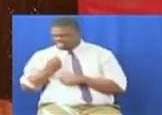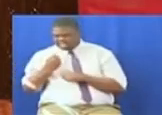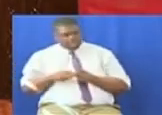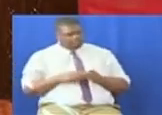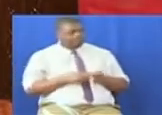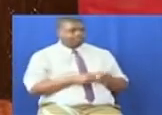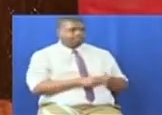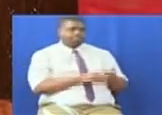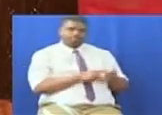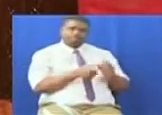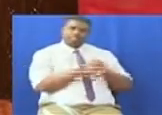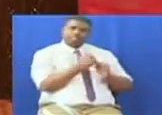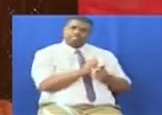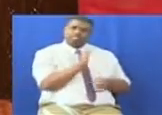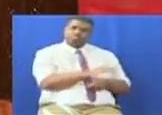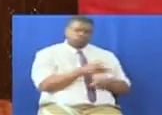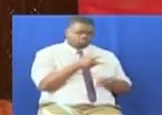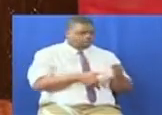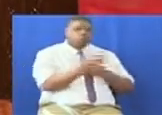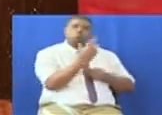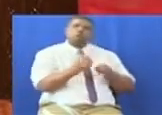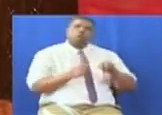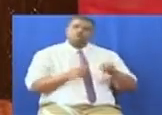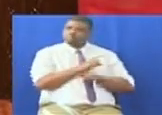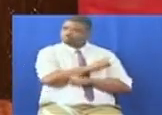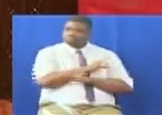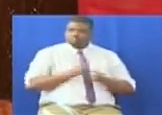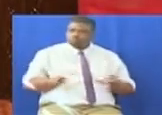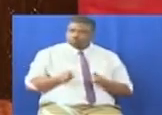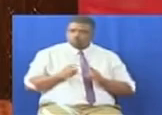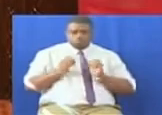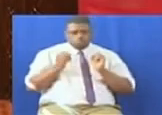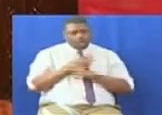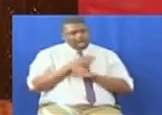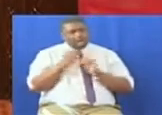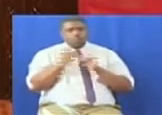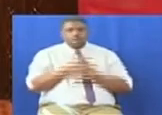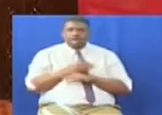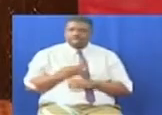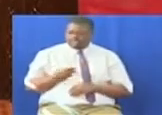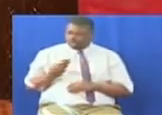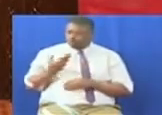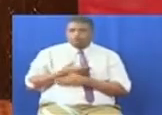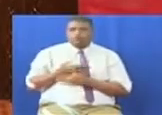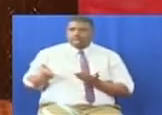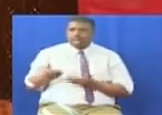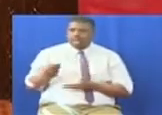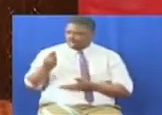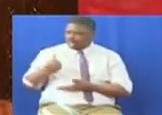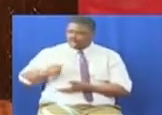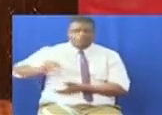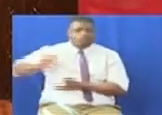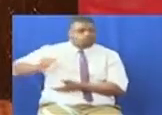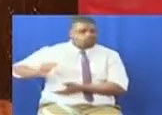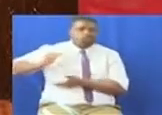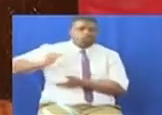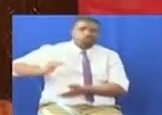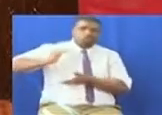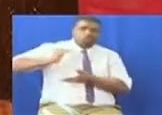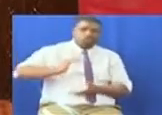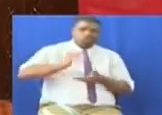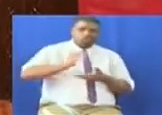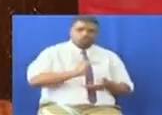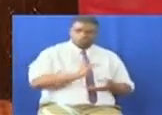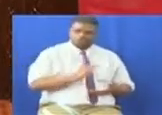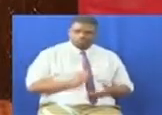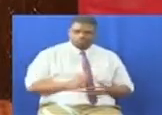marafiki yake. Sio kupiga kelele wala sio kutembea na furushi la hera. Leo ukiniambia nichague rais, nitachagua mtu tofauti